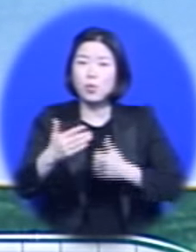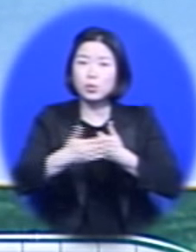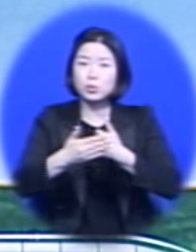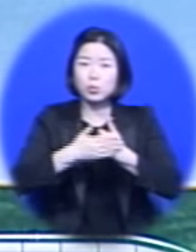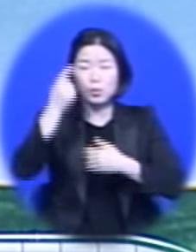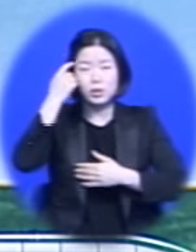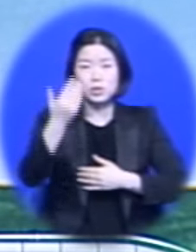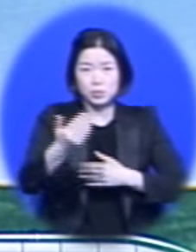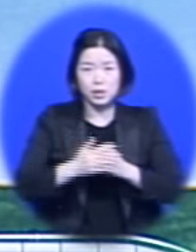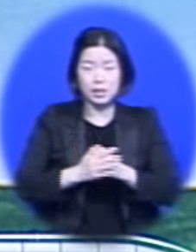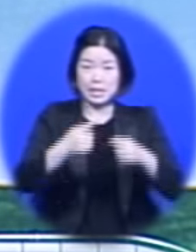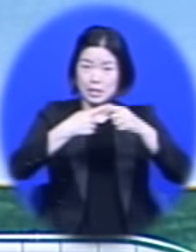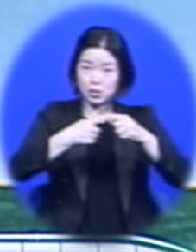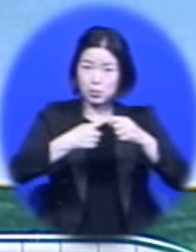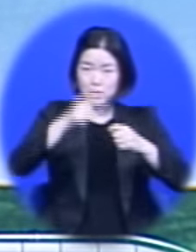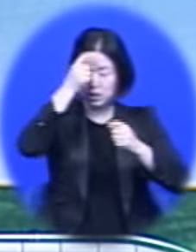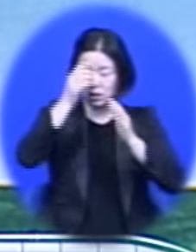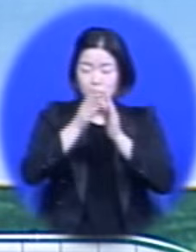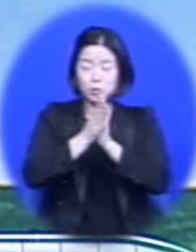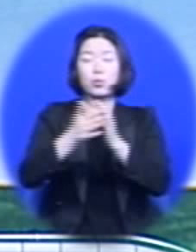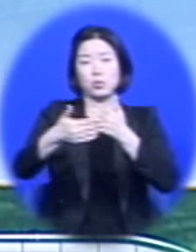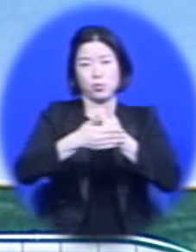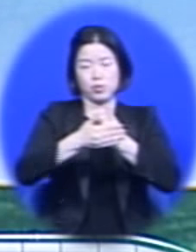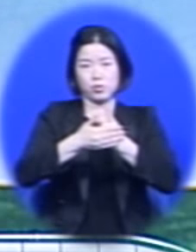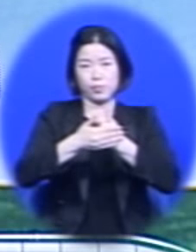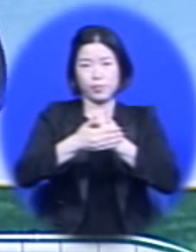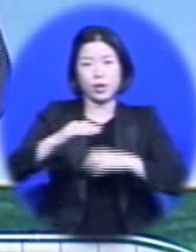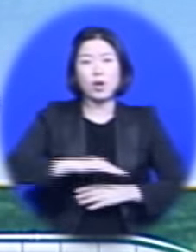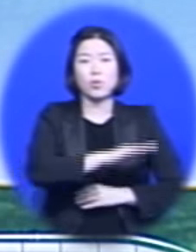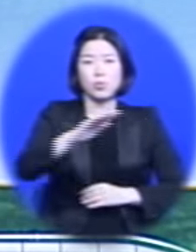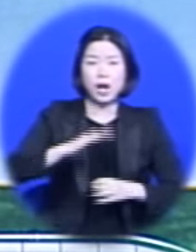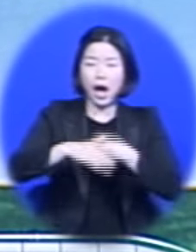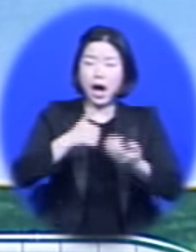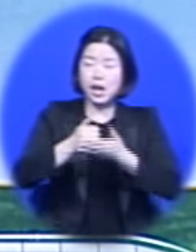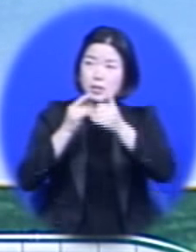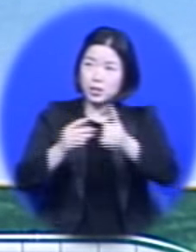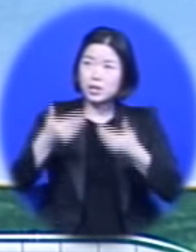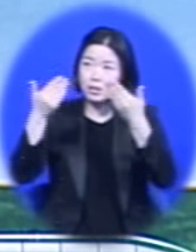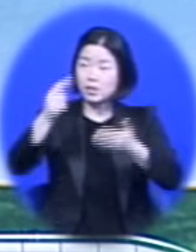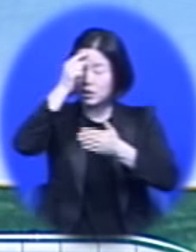첫 번째는 기도를 도와주신다 그랬습니다. 우리가 하나님께 드리는 기도를 도와주십니다.